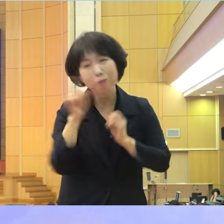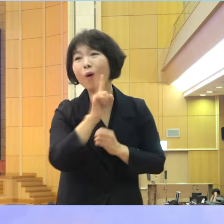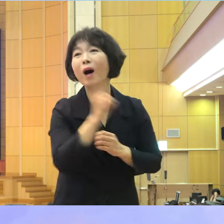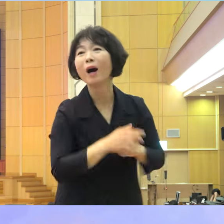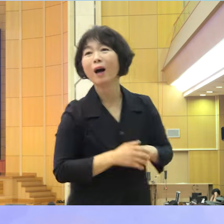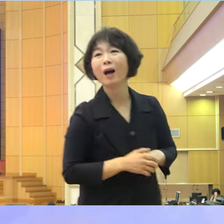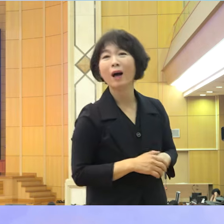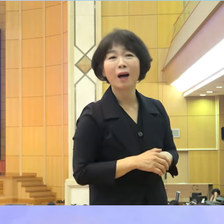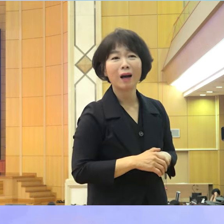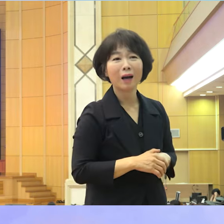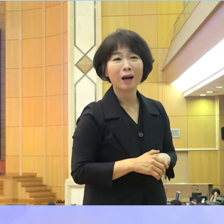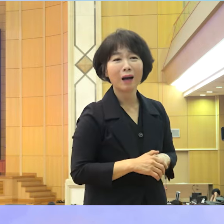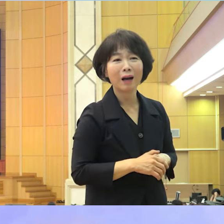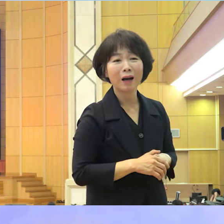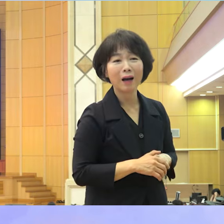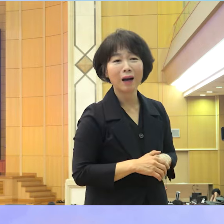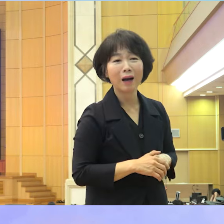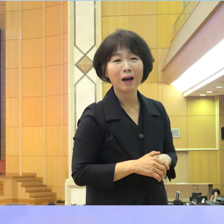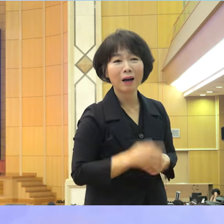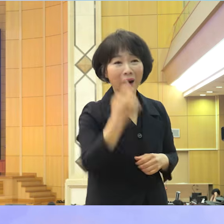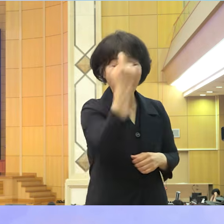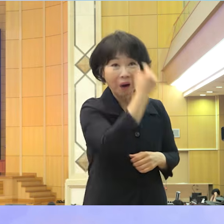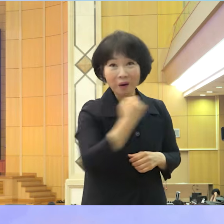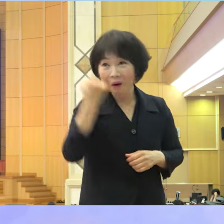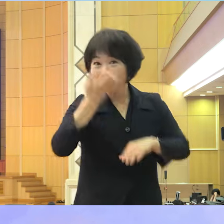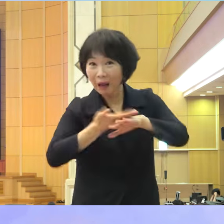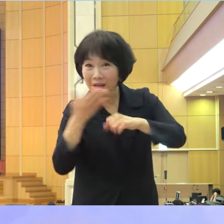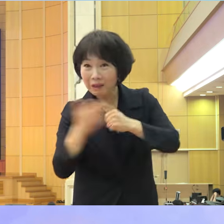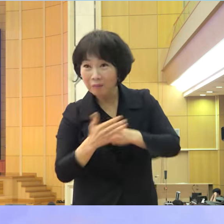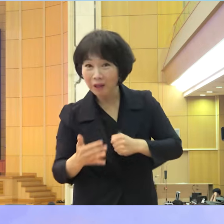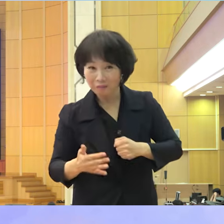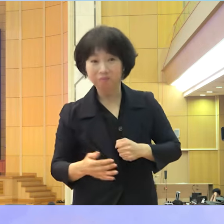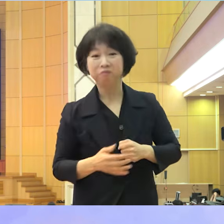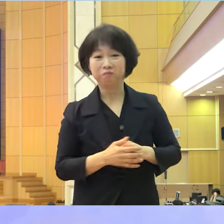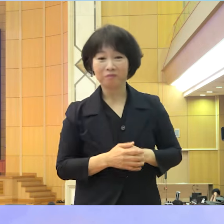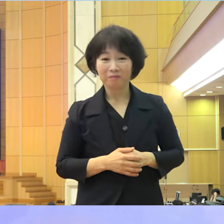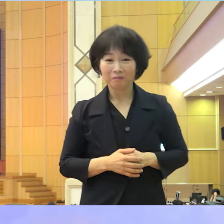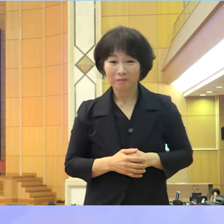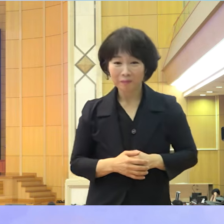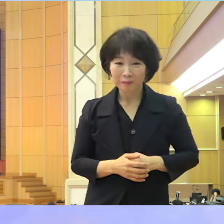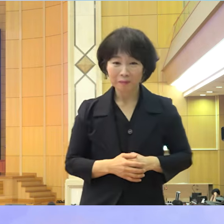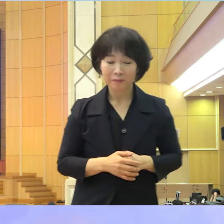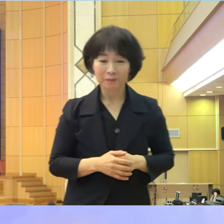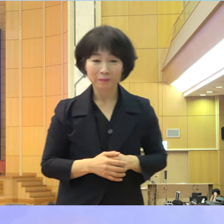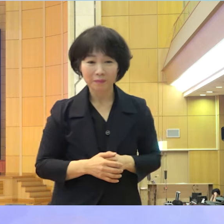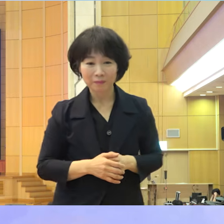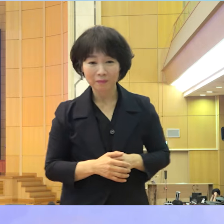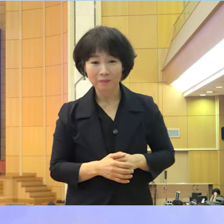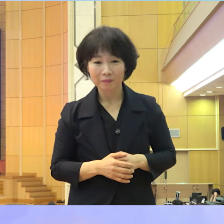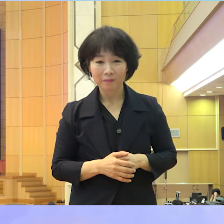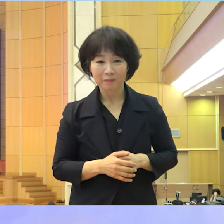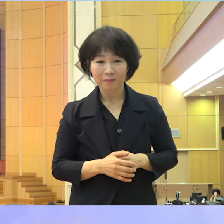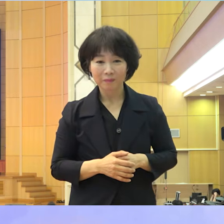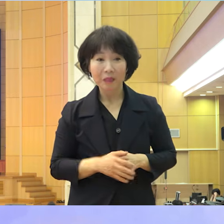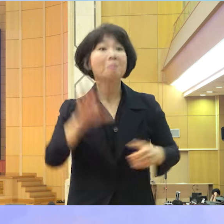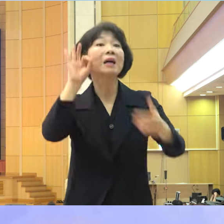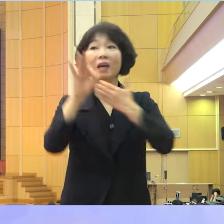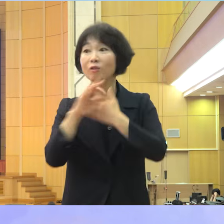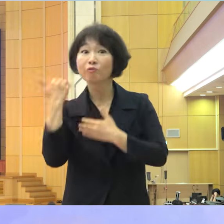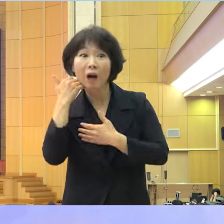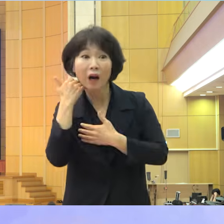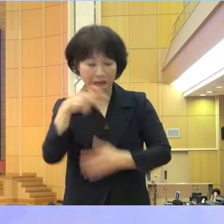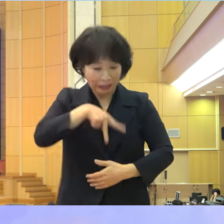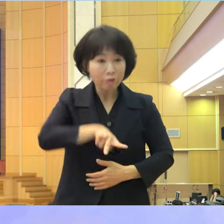어떤 얘기가 나왔느냐, 그러면 얼굴이 소위 말하면 쌍둥이 있어.